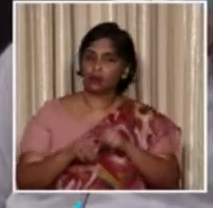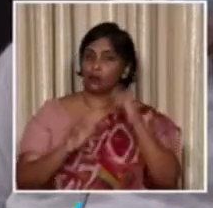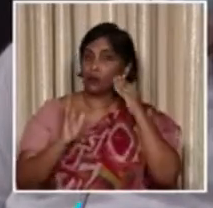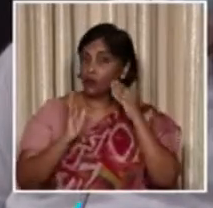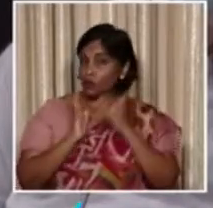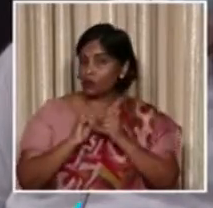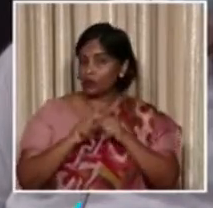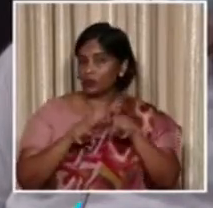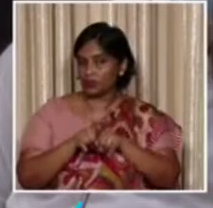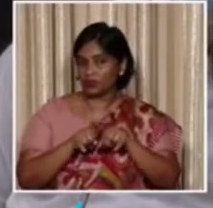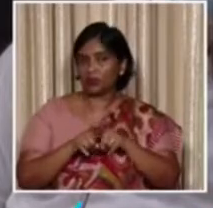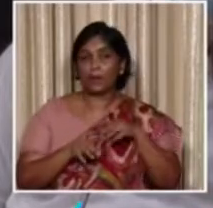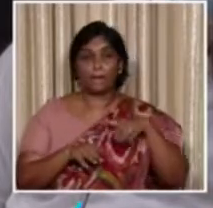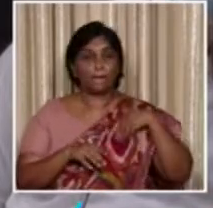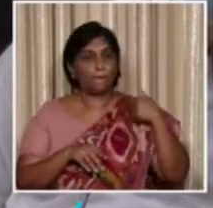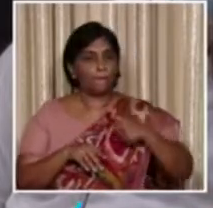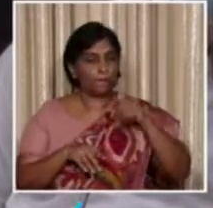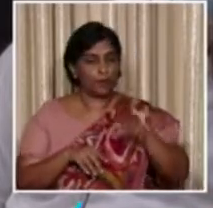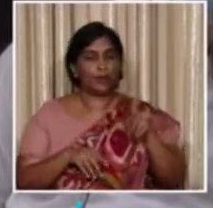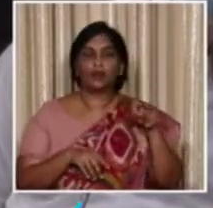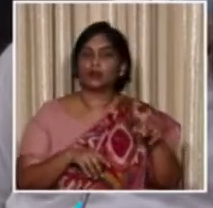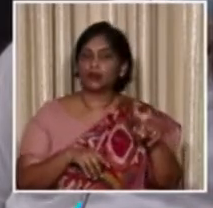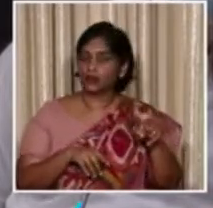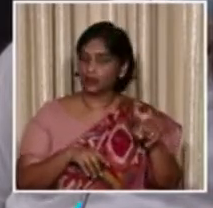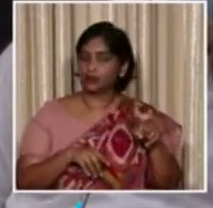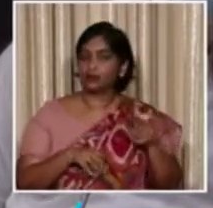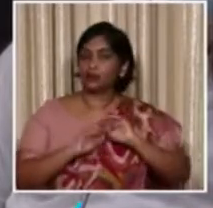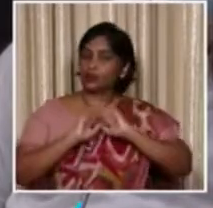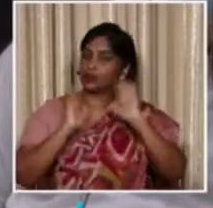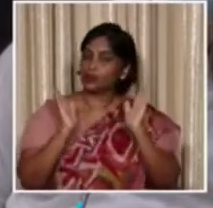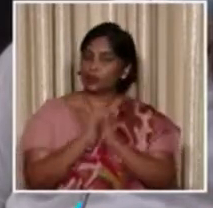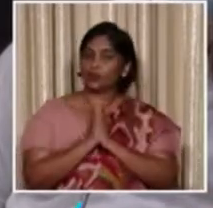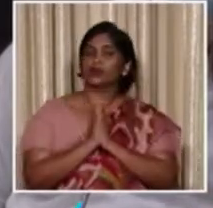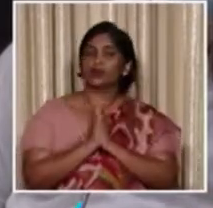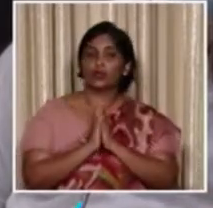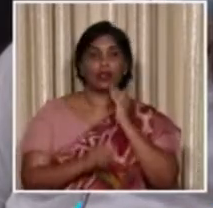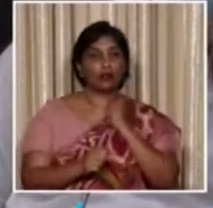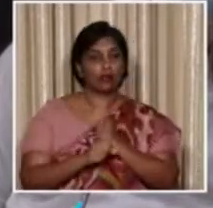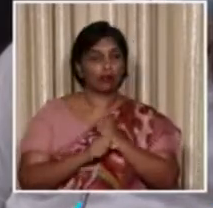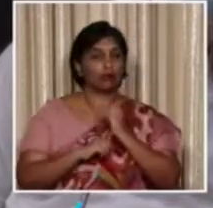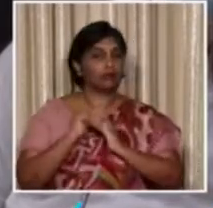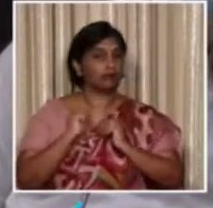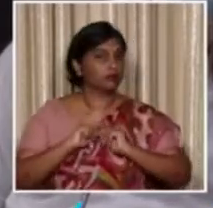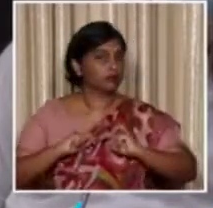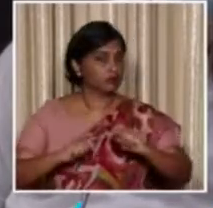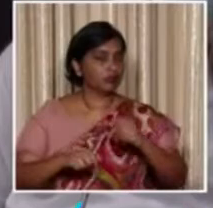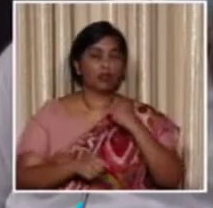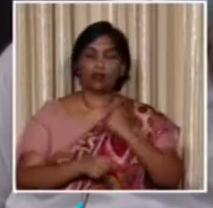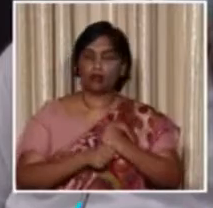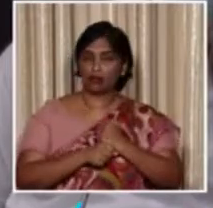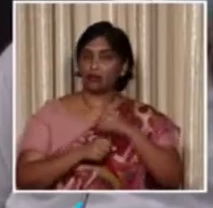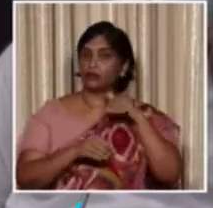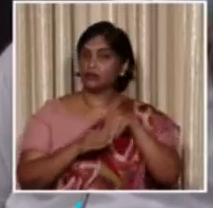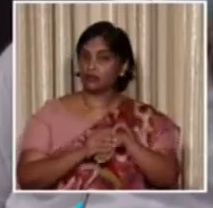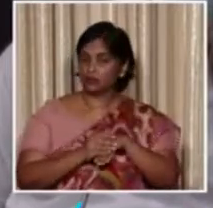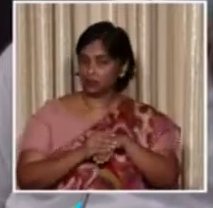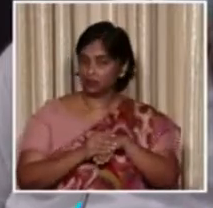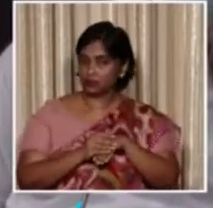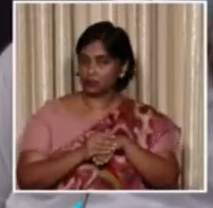උඩ ප්‍රධාන වශයෙන්ම මුළු රාජ්‍ය යන්ත්‍රයේ තිබෙන ආණ්ඩුවේ තිබෙන